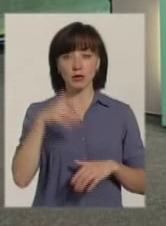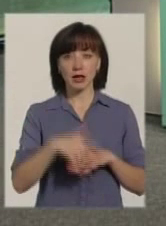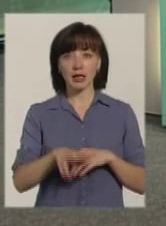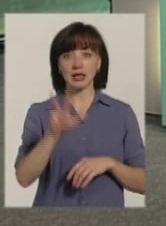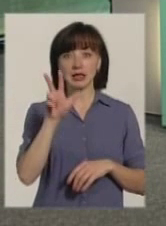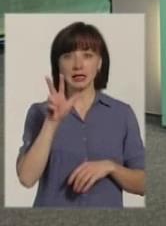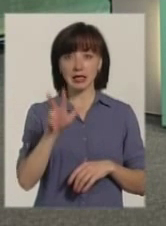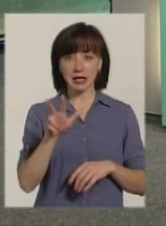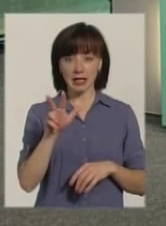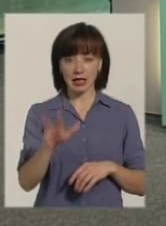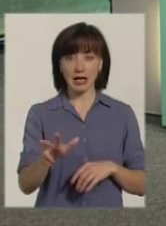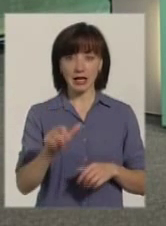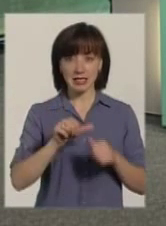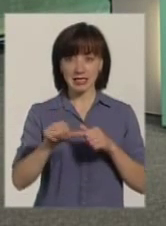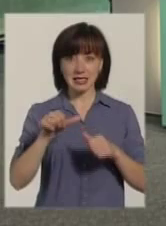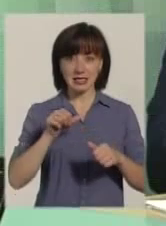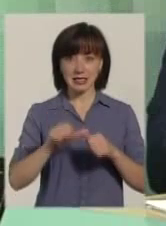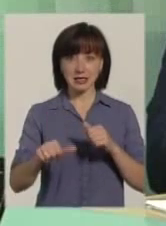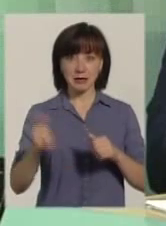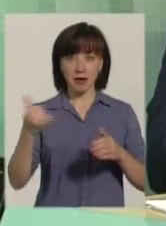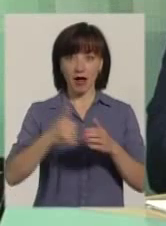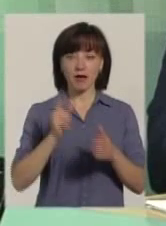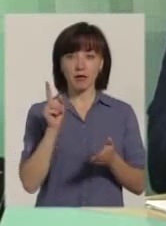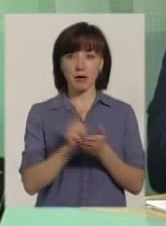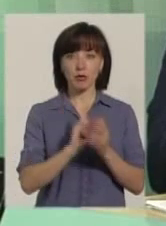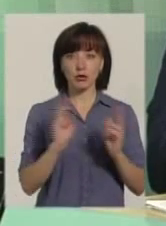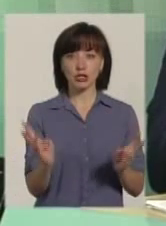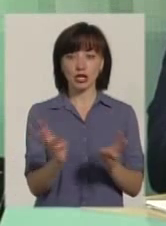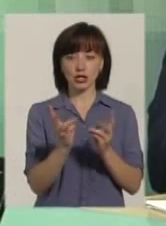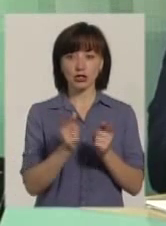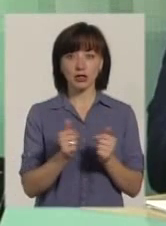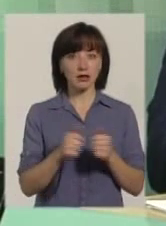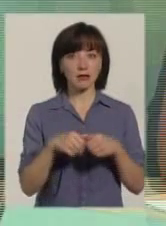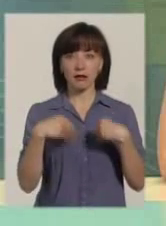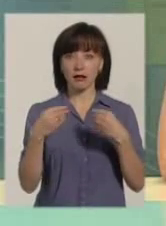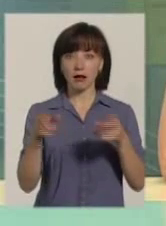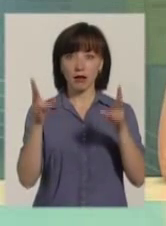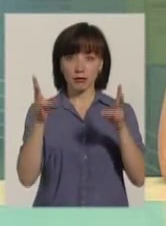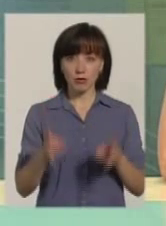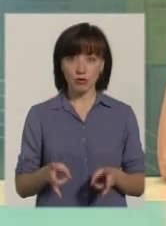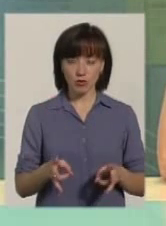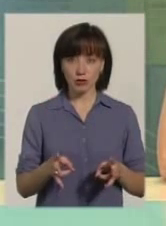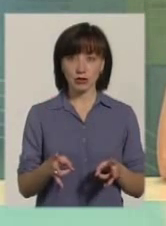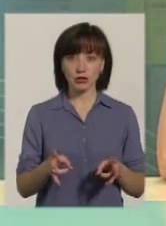треба забезпечити, має бути пожежна частина і послуг, не дай Боже, там